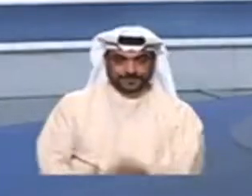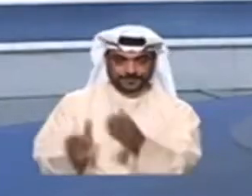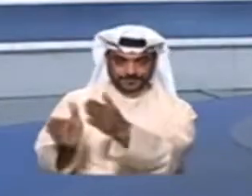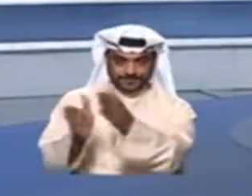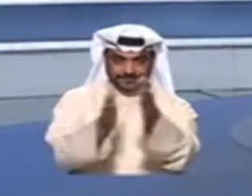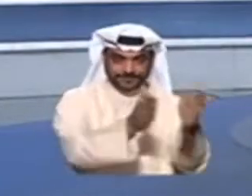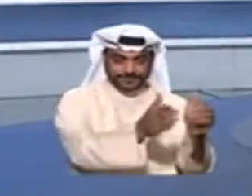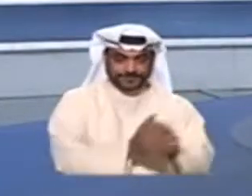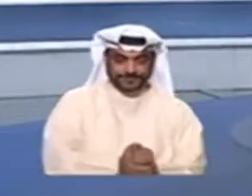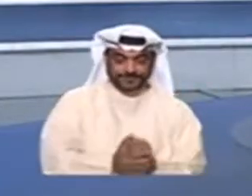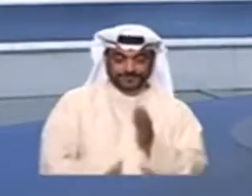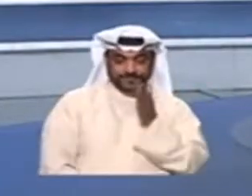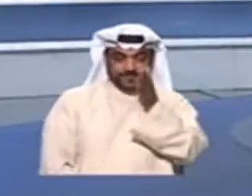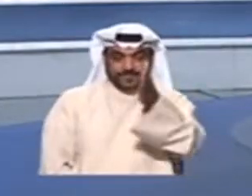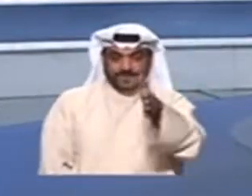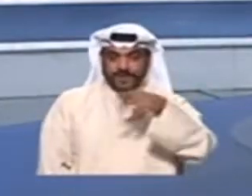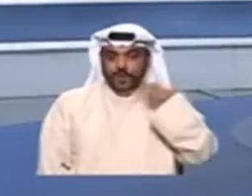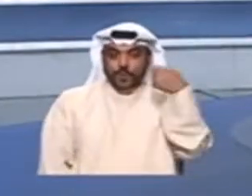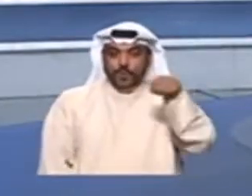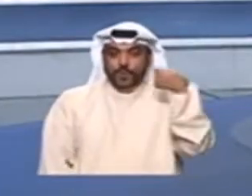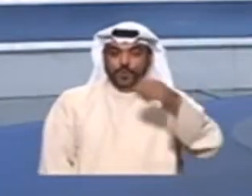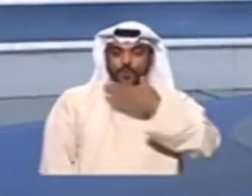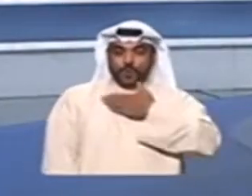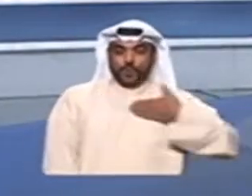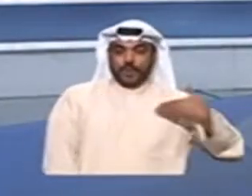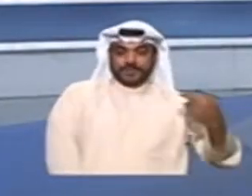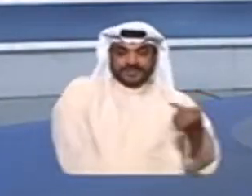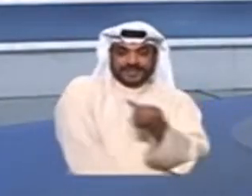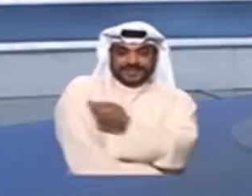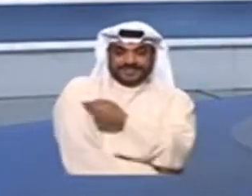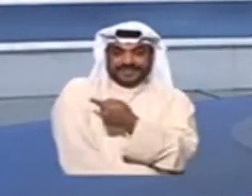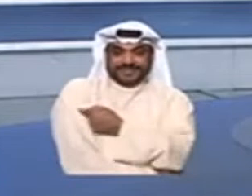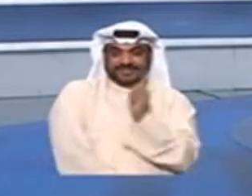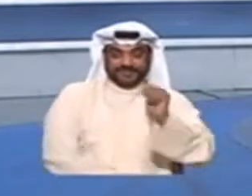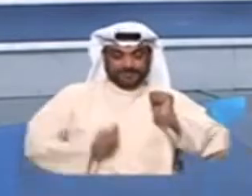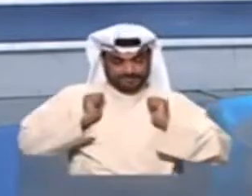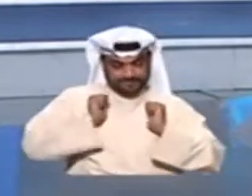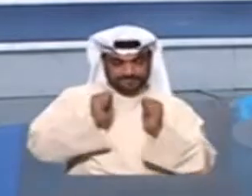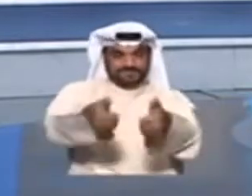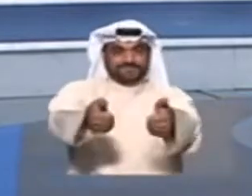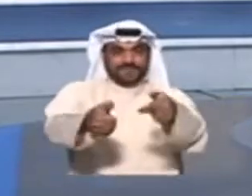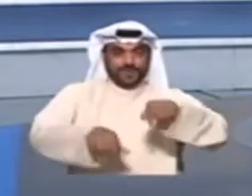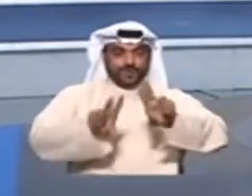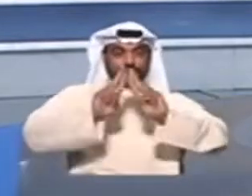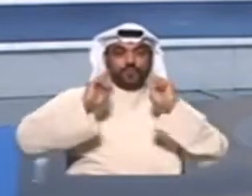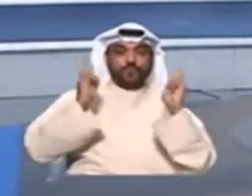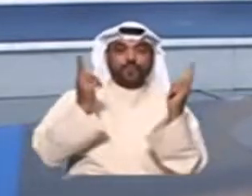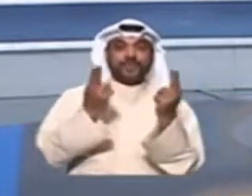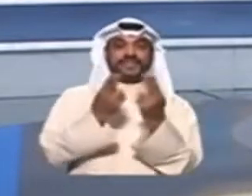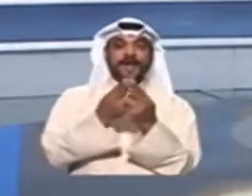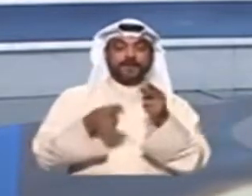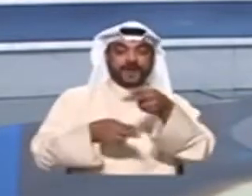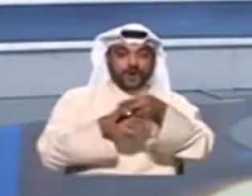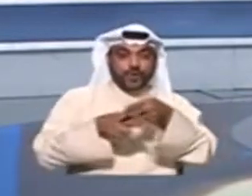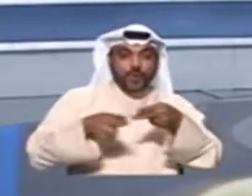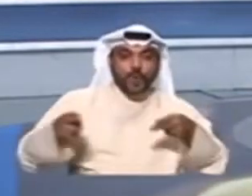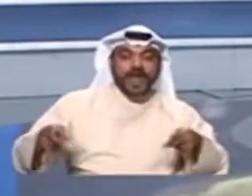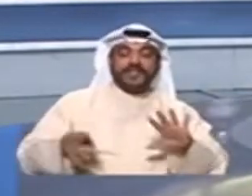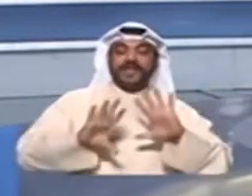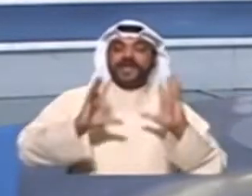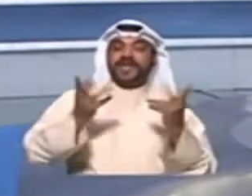برعاية وزير الصحة شيخ الدكتور باسل الصباح، انطلقت فعاليات مؤتمر الكويت للمسؤولية الطبية وسلامة